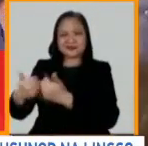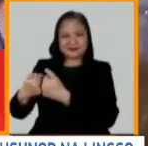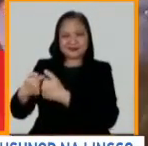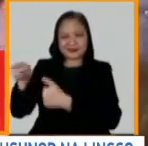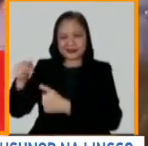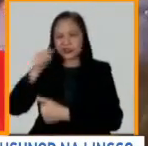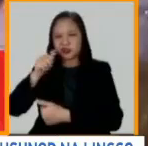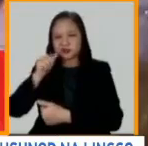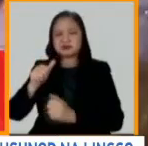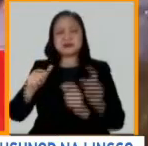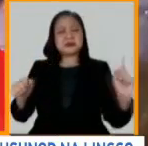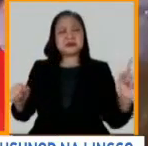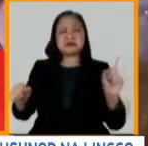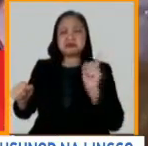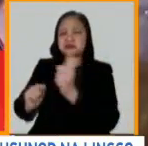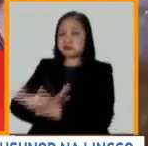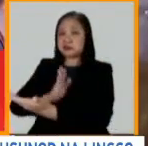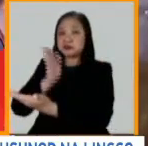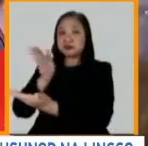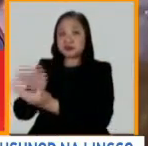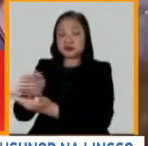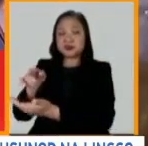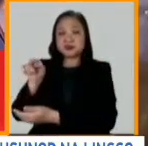doon sa lugar.